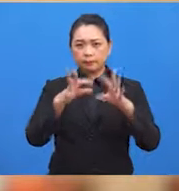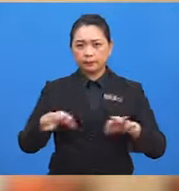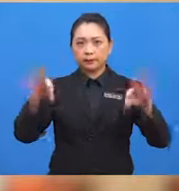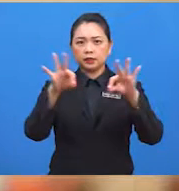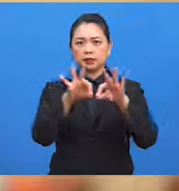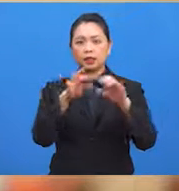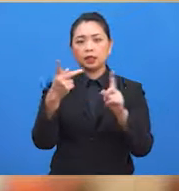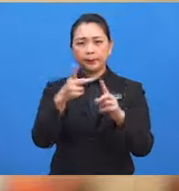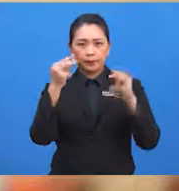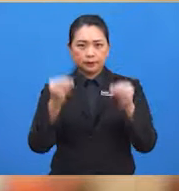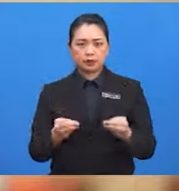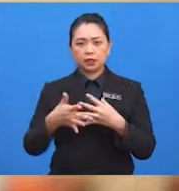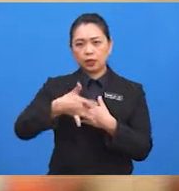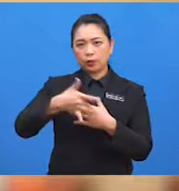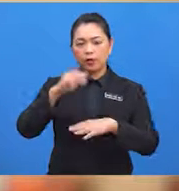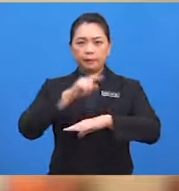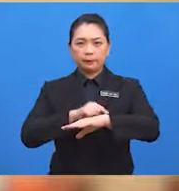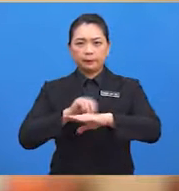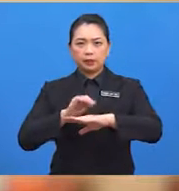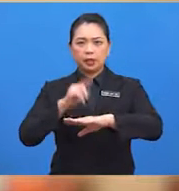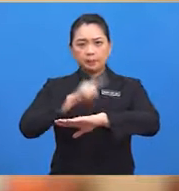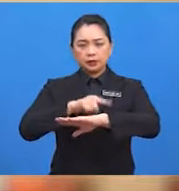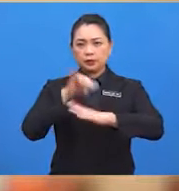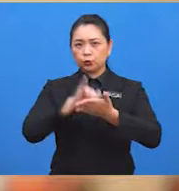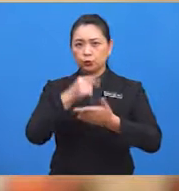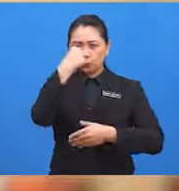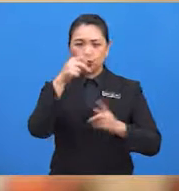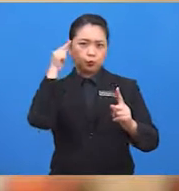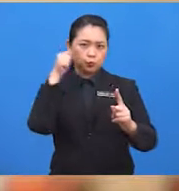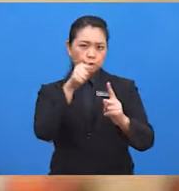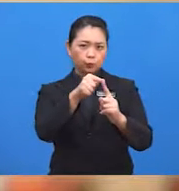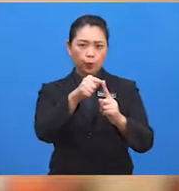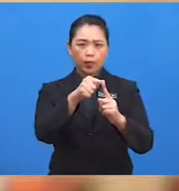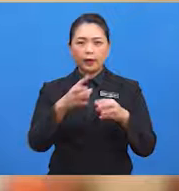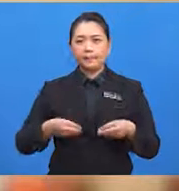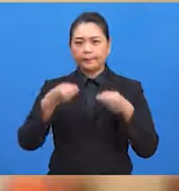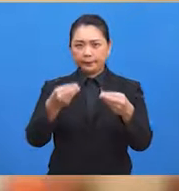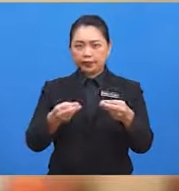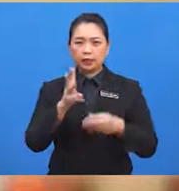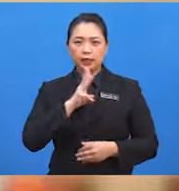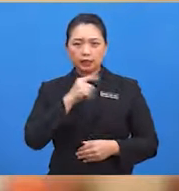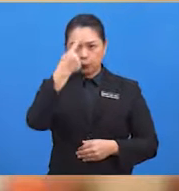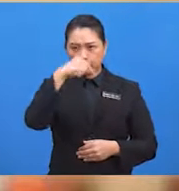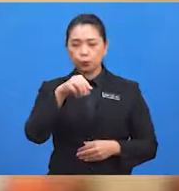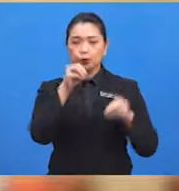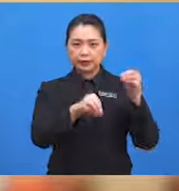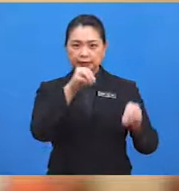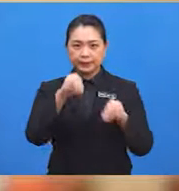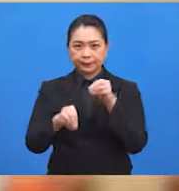kepada masyarakat awal pada masa itu bagi tujuan membekalkan air bagi